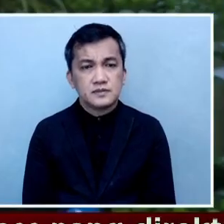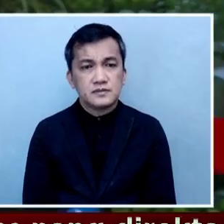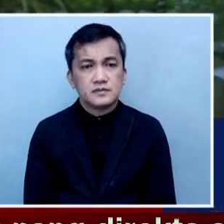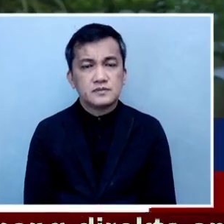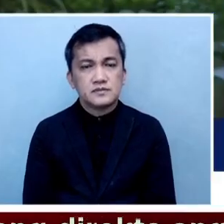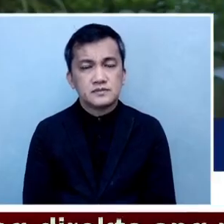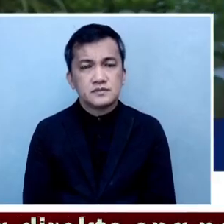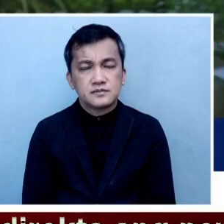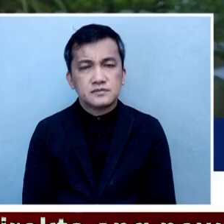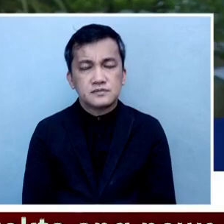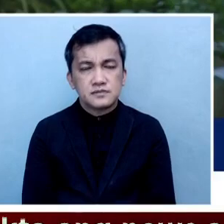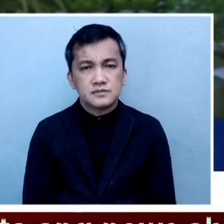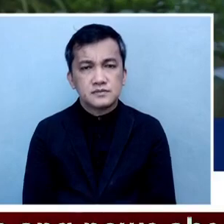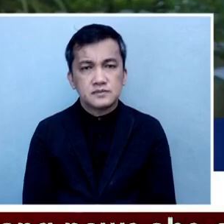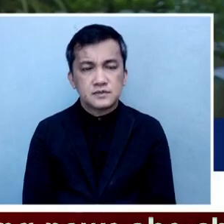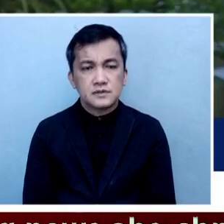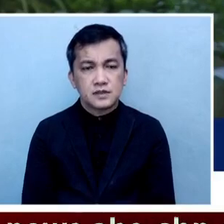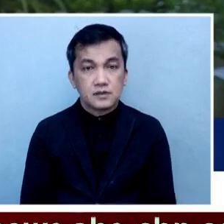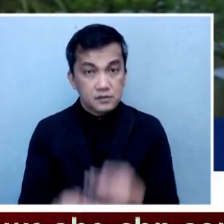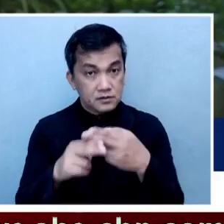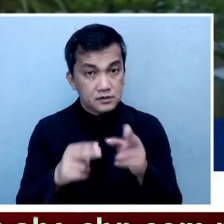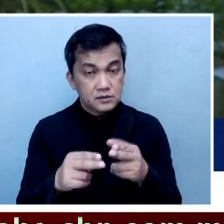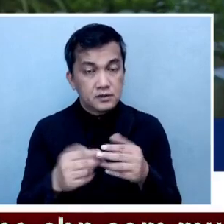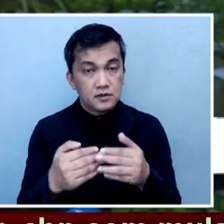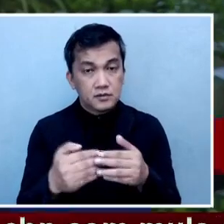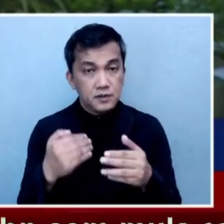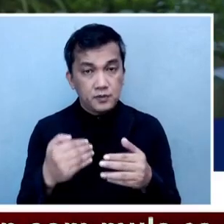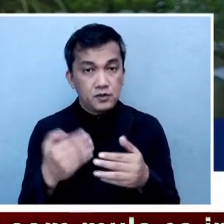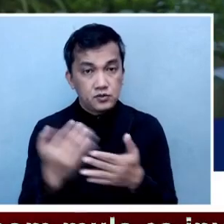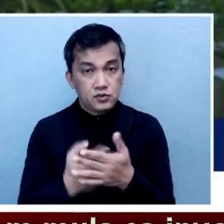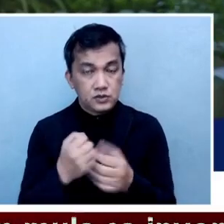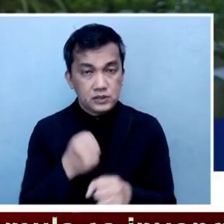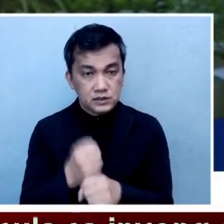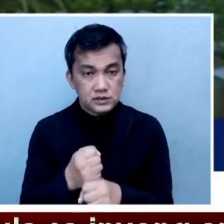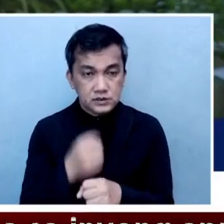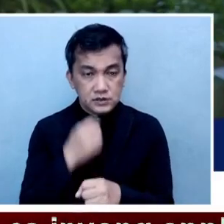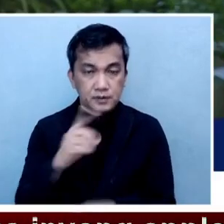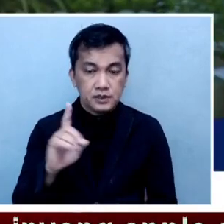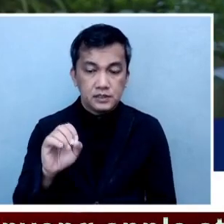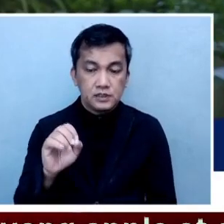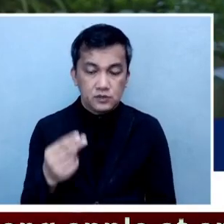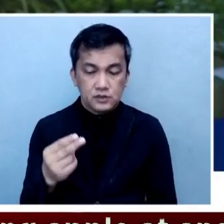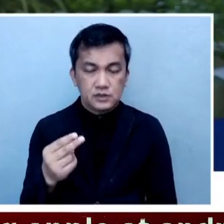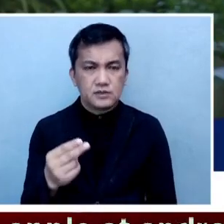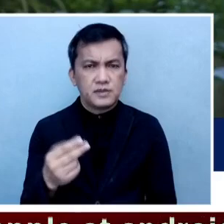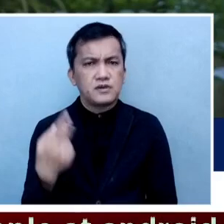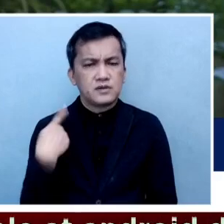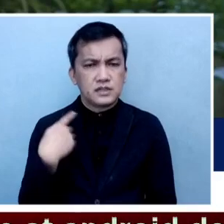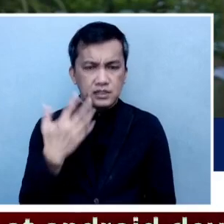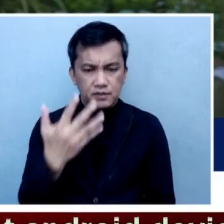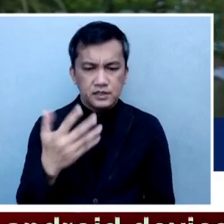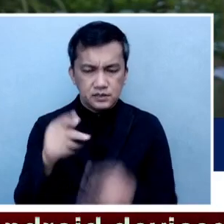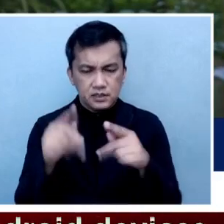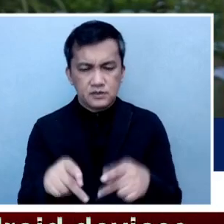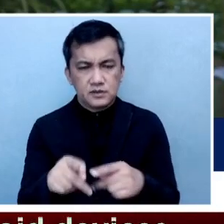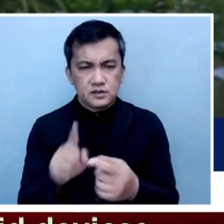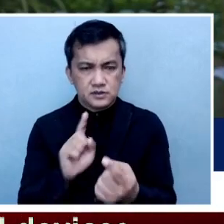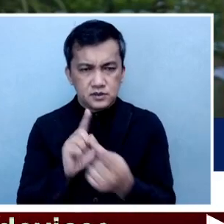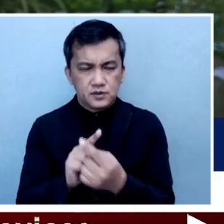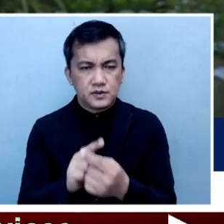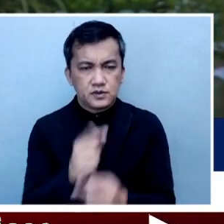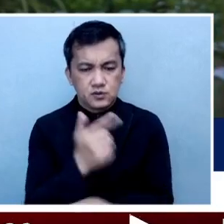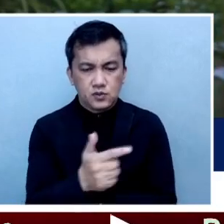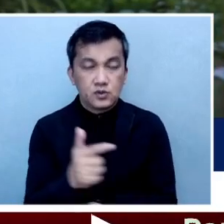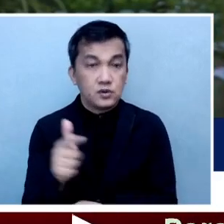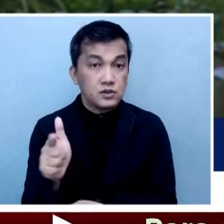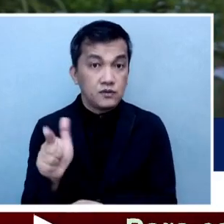Alam mo, Henry, ilang araw pa bago ang bagong taon, pero ayon sa Department of Health ay may 5 tao na agad ang sasalubungin ang